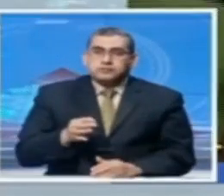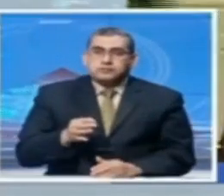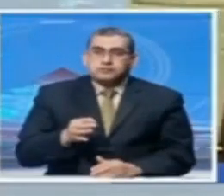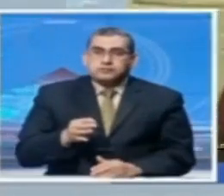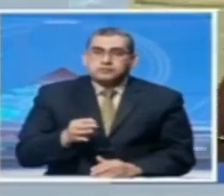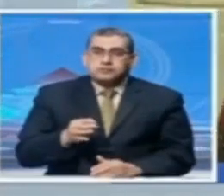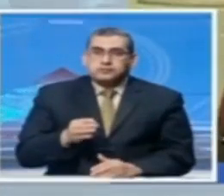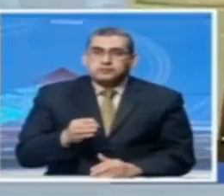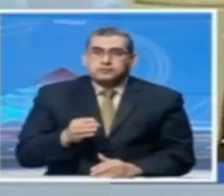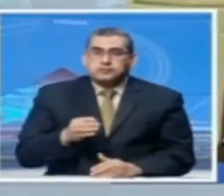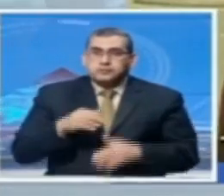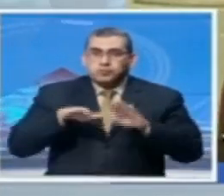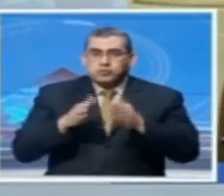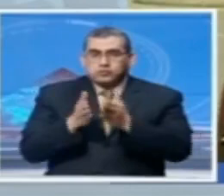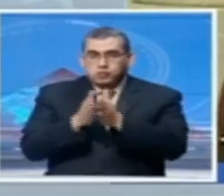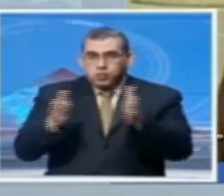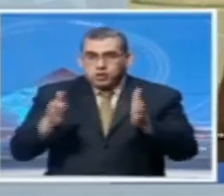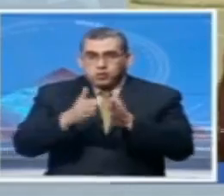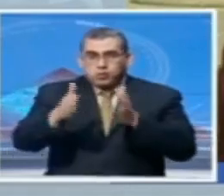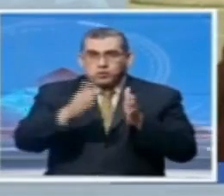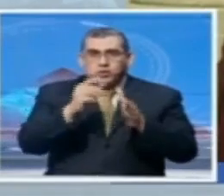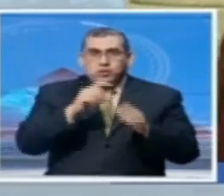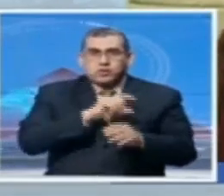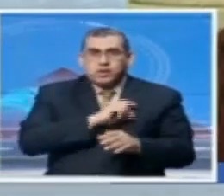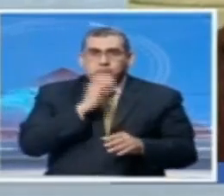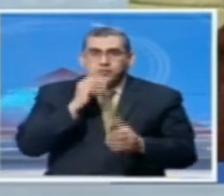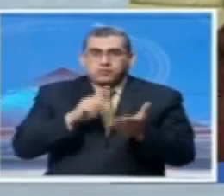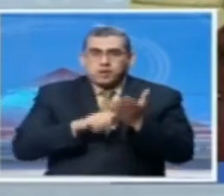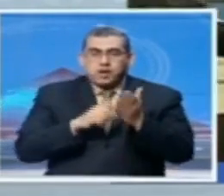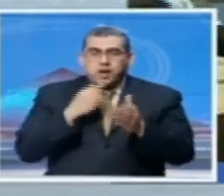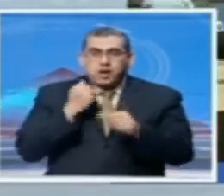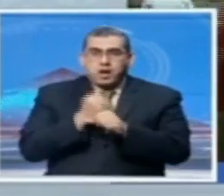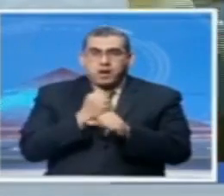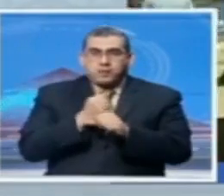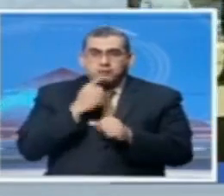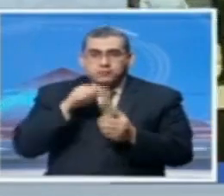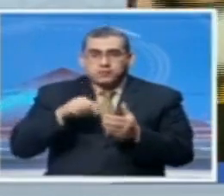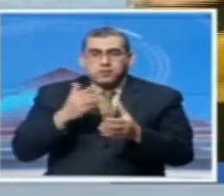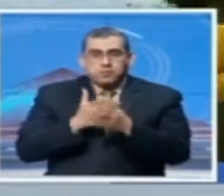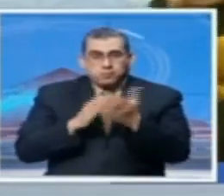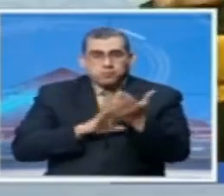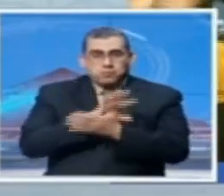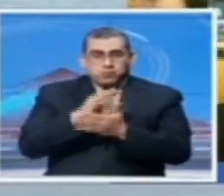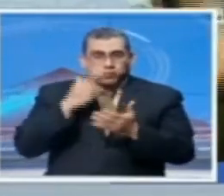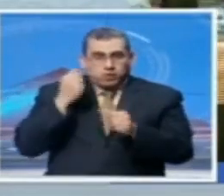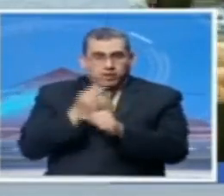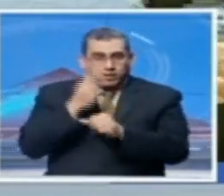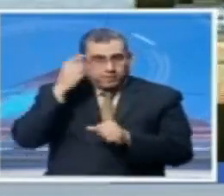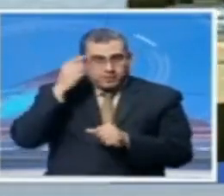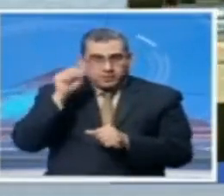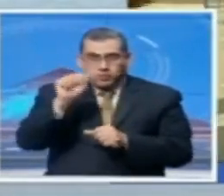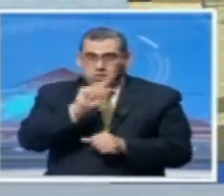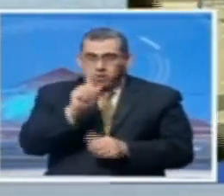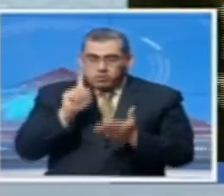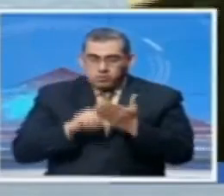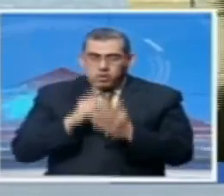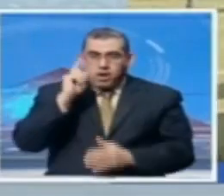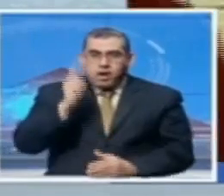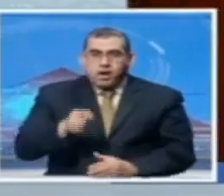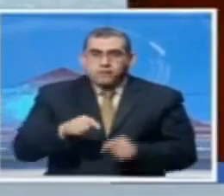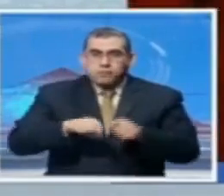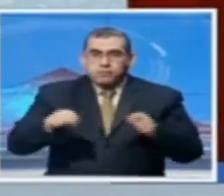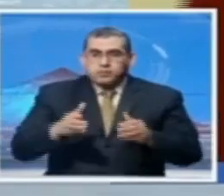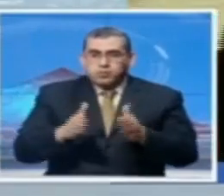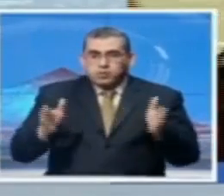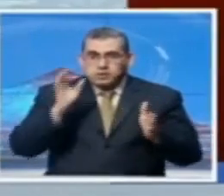الظروف والتباعد ما بين الطلاب. هي العملية ما بتتمش كده بشكل عشوائي، ولذلك انت لو تلاحظي ان ما فيش